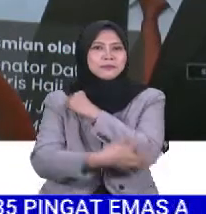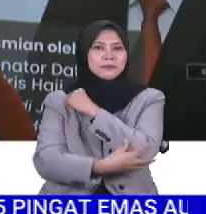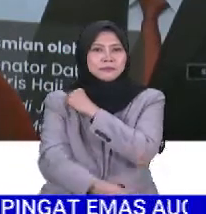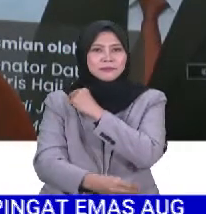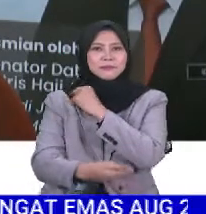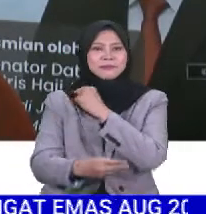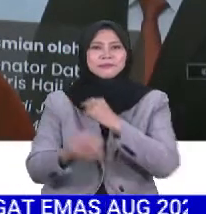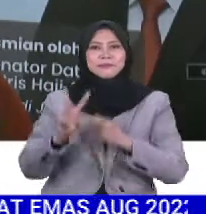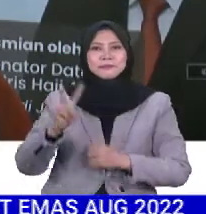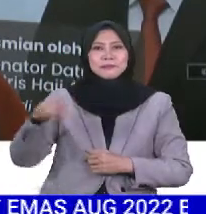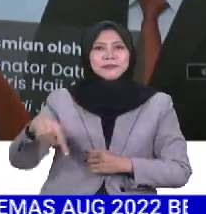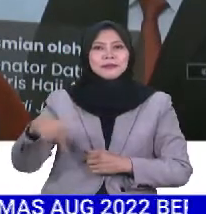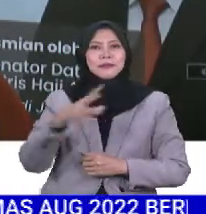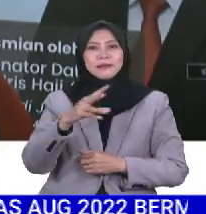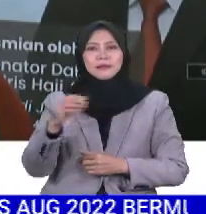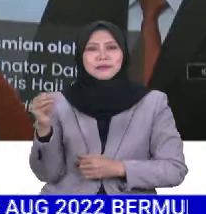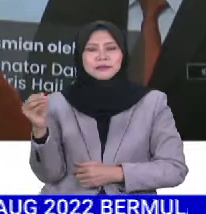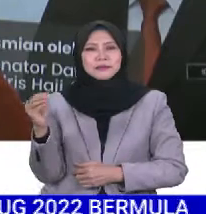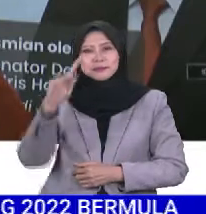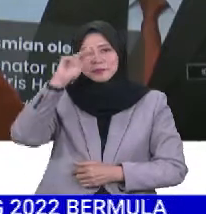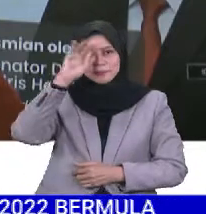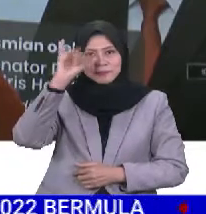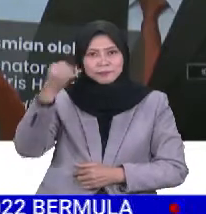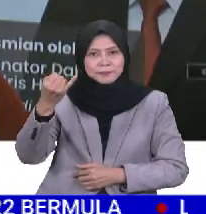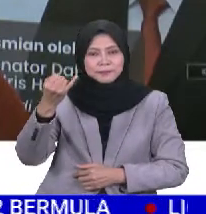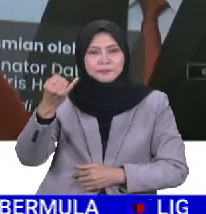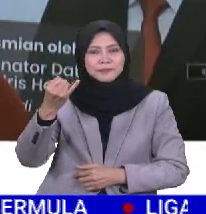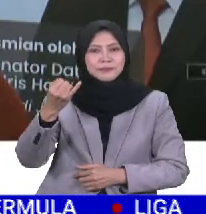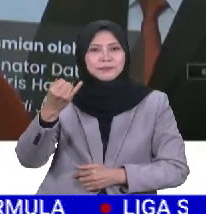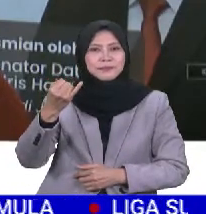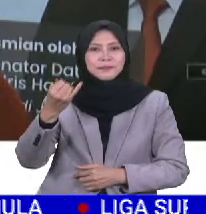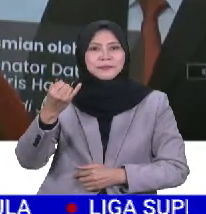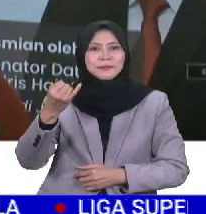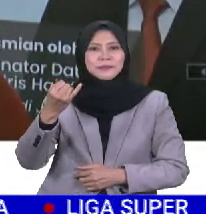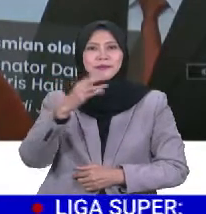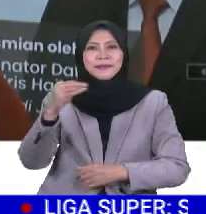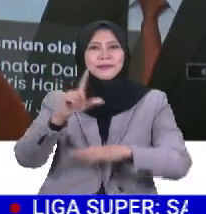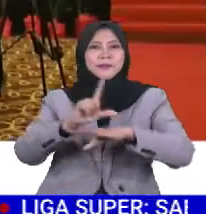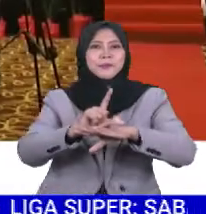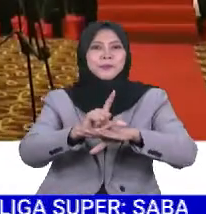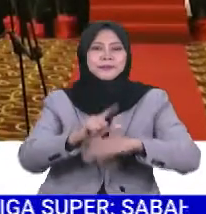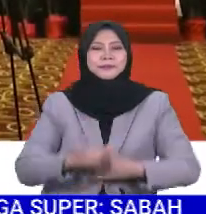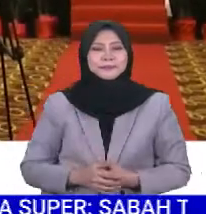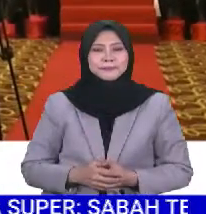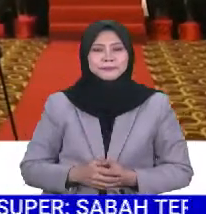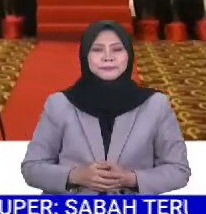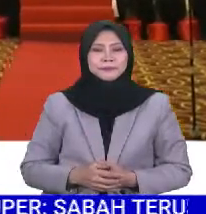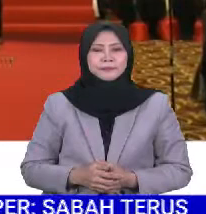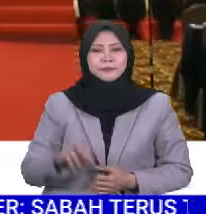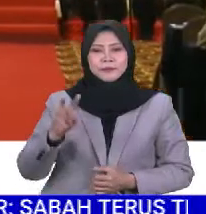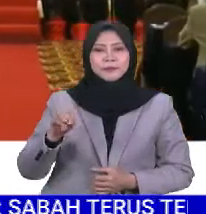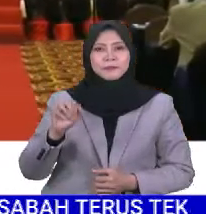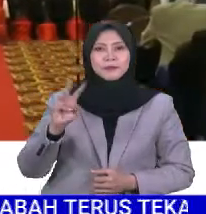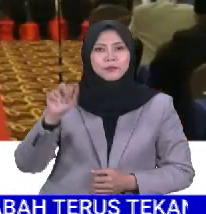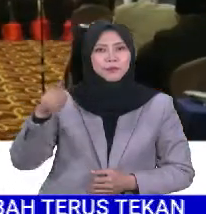diseluruh wilayah Persekutuan yang juga di Putrajaya serta apa Labuhan anaknya mau